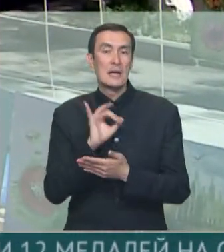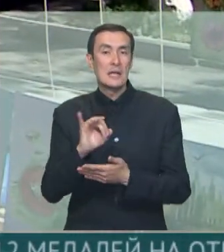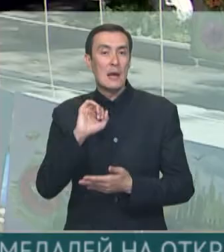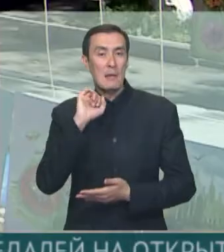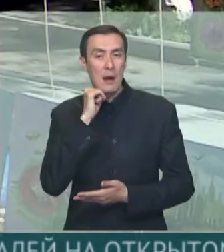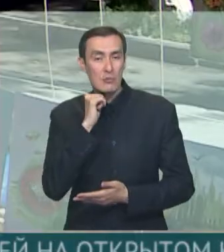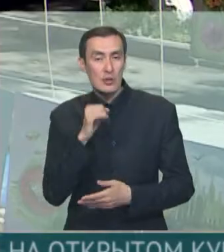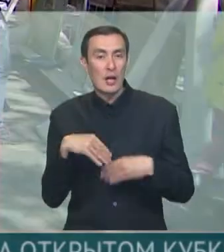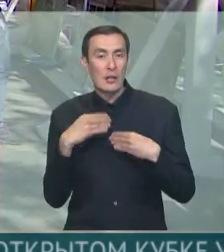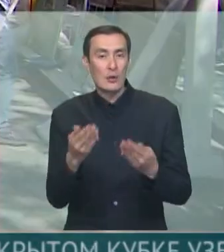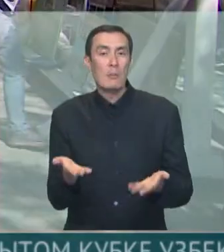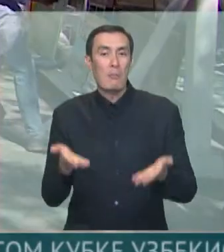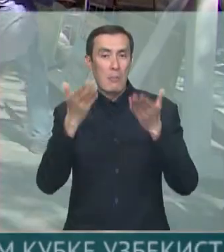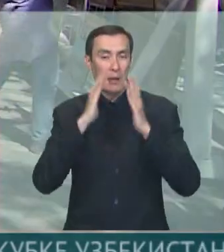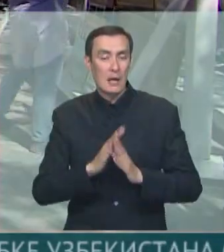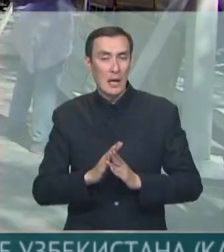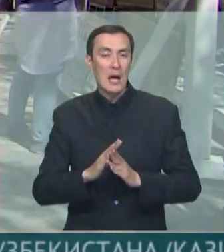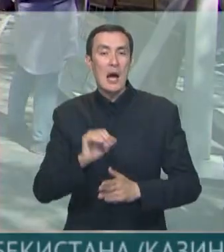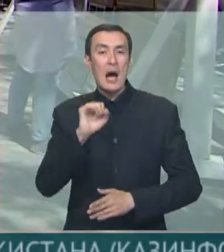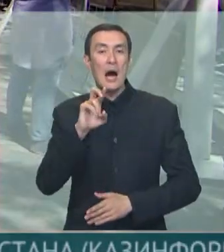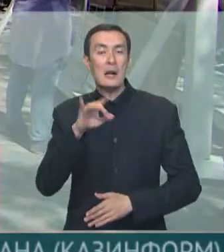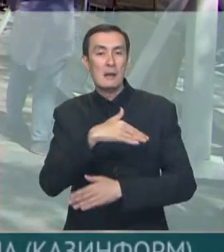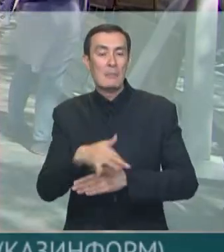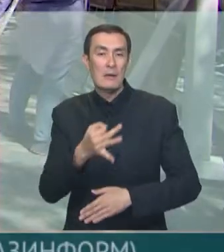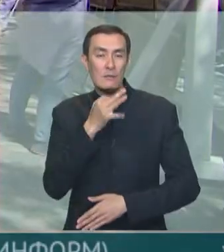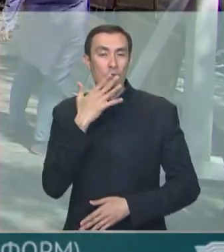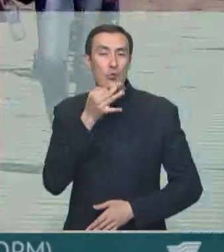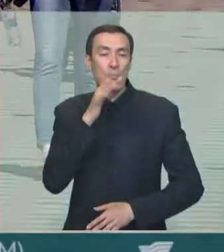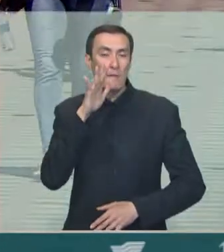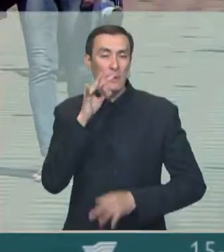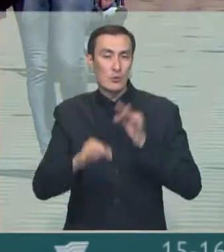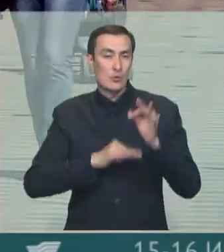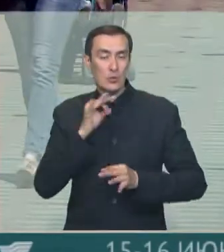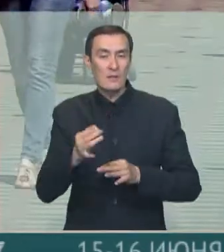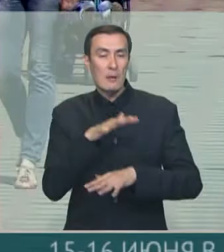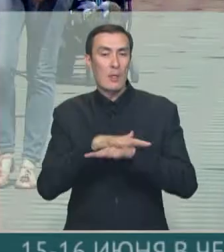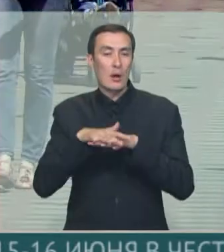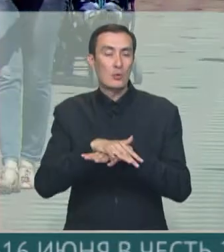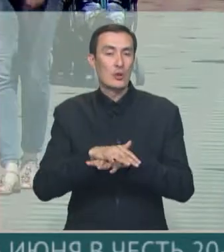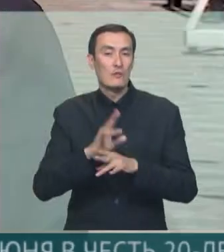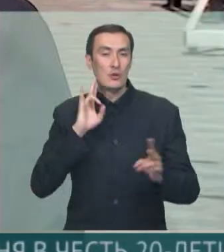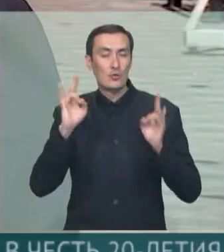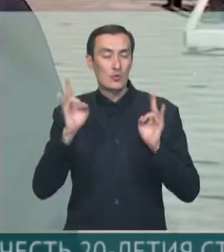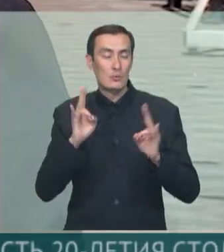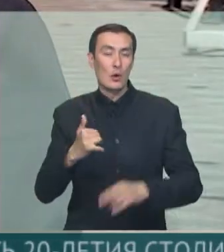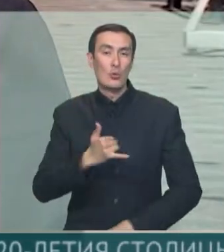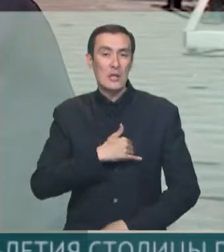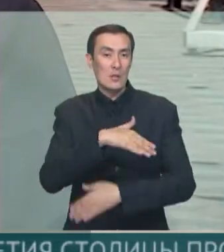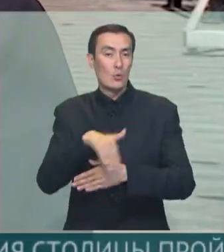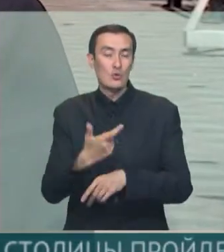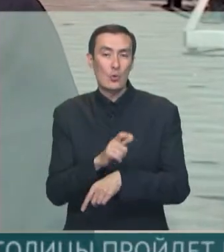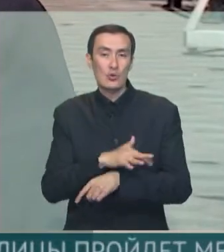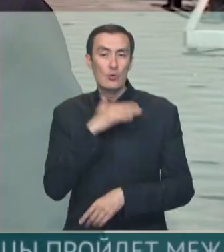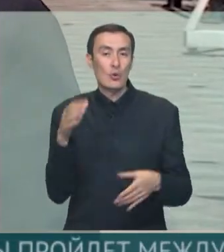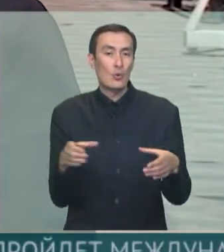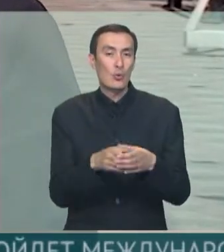бабушка дает бата. Арбат манит в любое время суток. Здесь всегда многолюдно и шумно. У нас на Арбате очень много